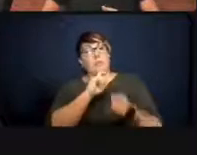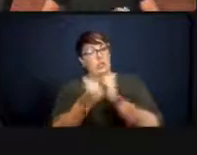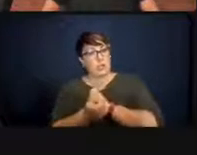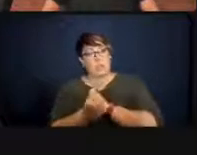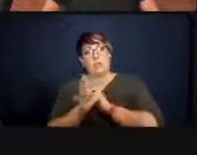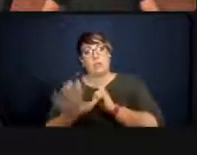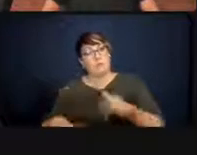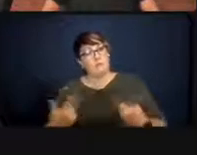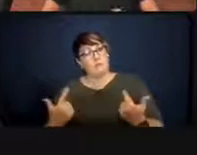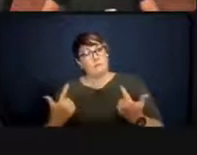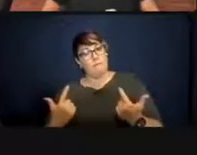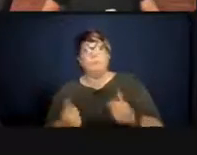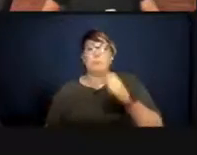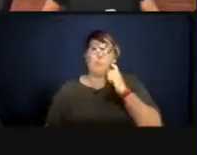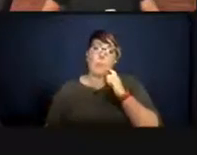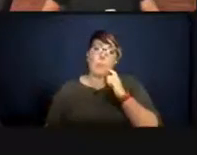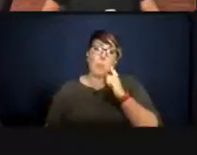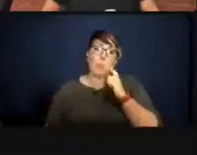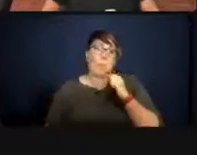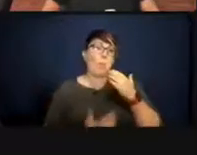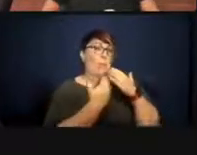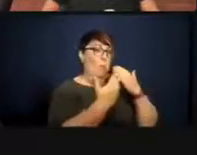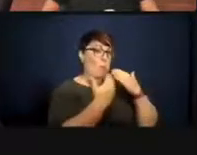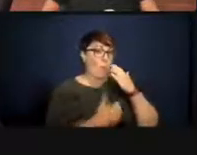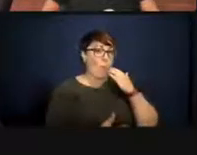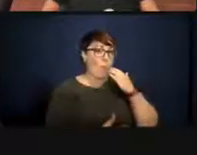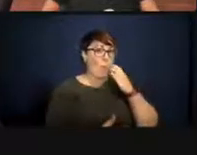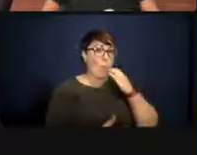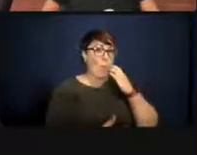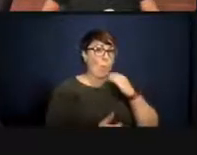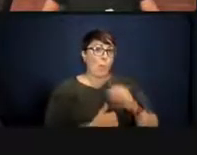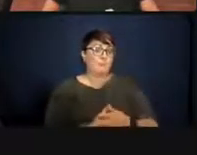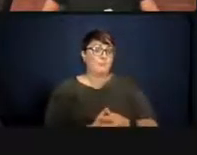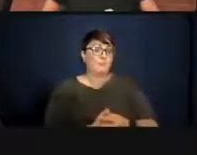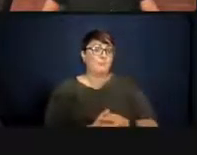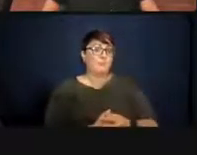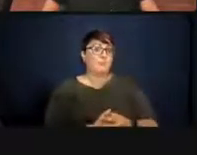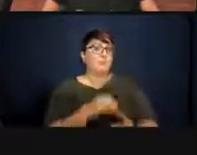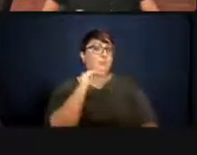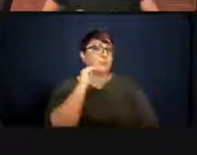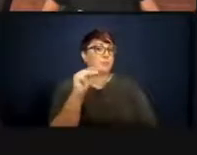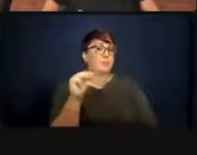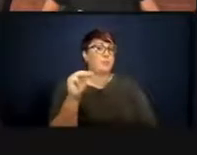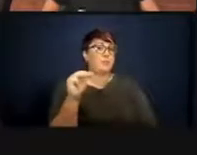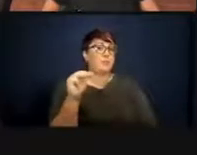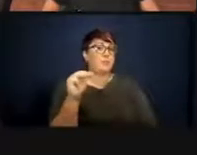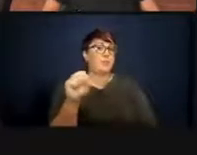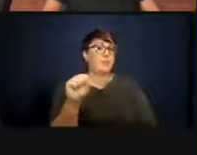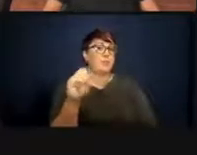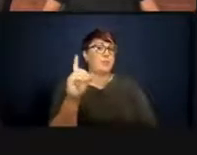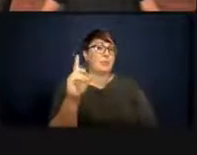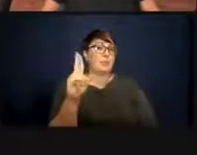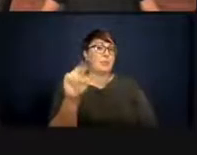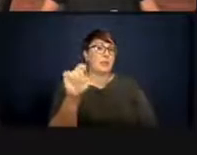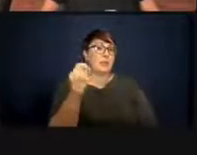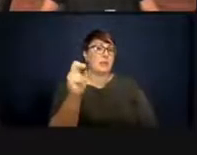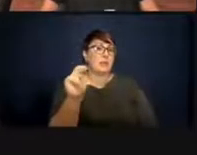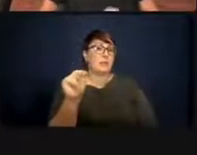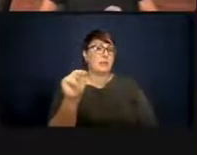Kuweza kusaidia wanafunzi kwa njia hii nafikiri ni jambo zuri sana. Asante sana Manabod Marshal B. Duncan